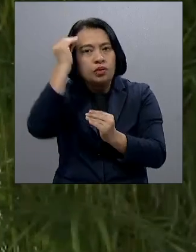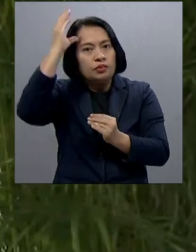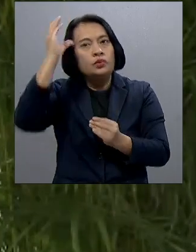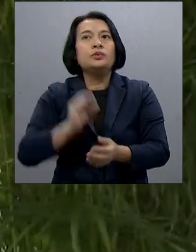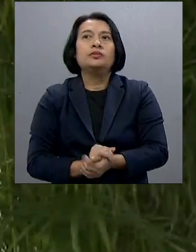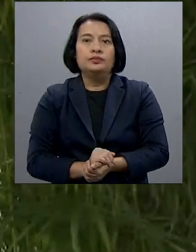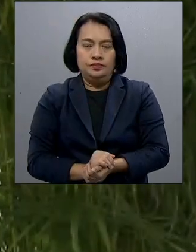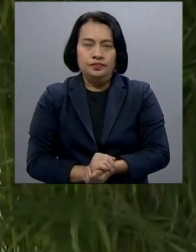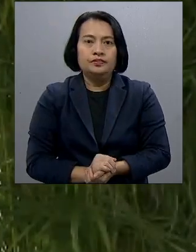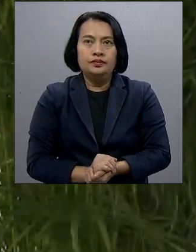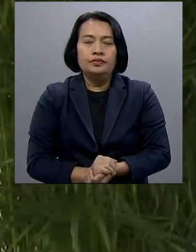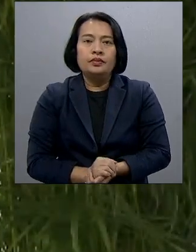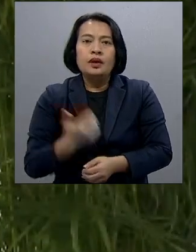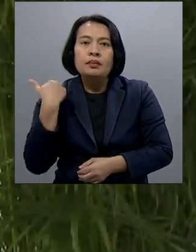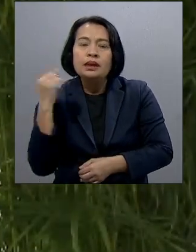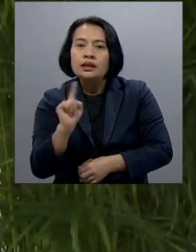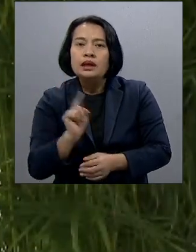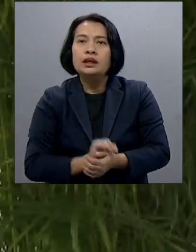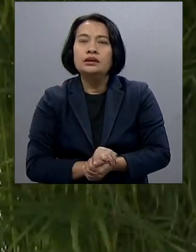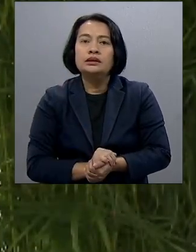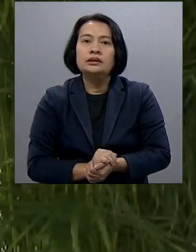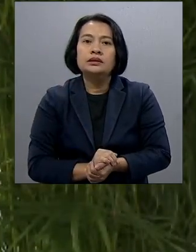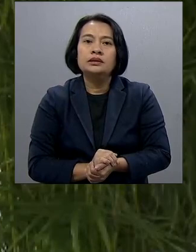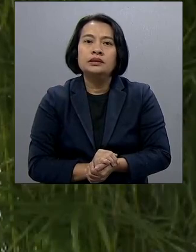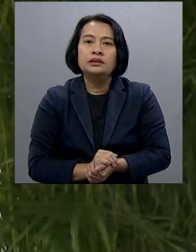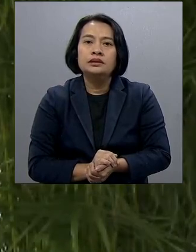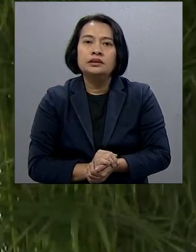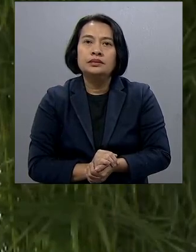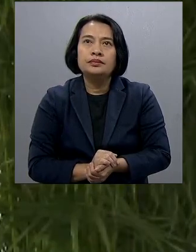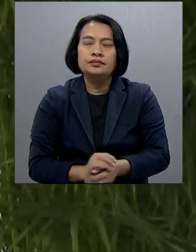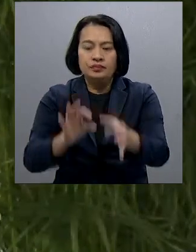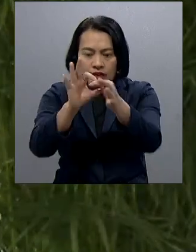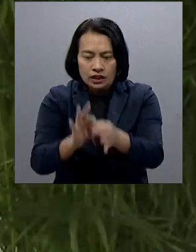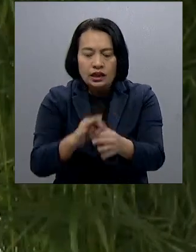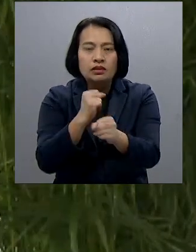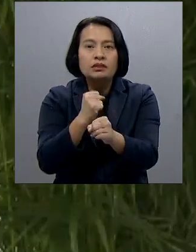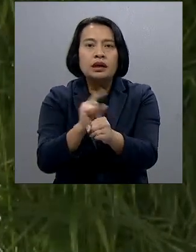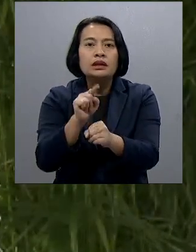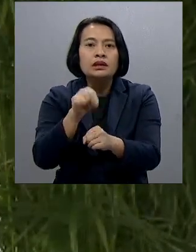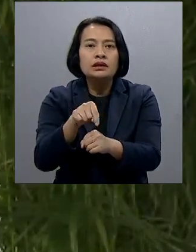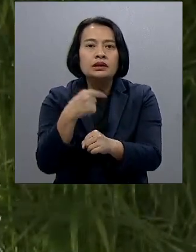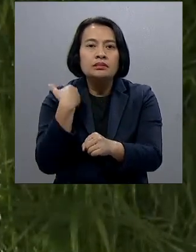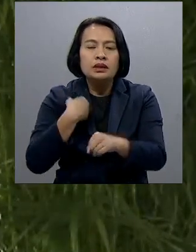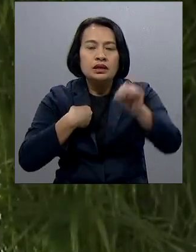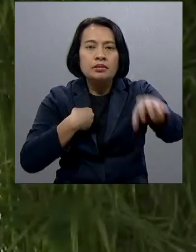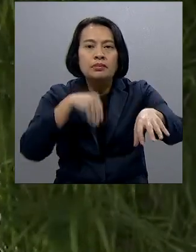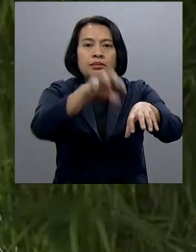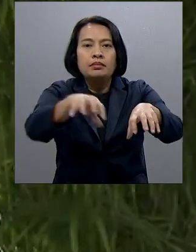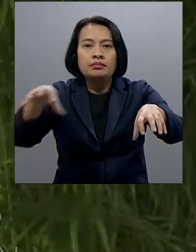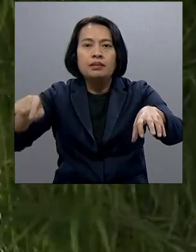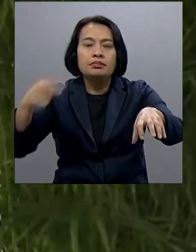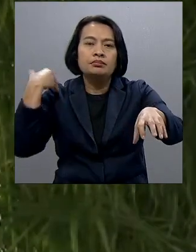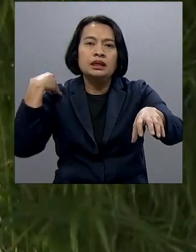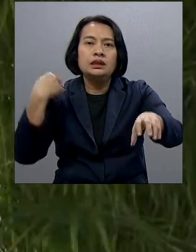หลายๆเรื่องนะครับซึ่งก็จะมีส่วนที่เกี่ยวข้องกับการทำงานในลักษณะนี้เนี่ยก็จะมีหลายหน่วยงานด้วยกันครับไม่ว่าจะ